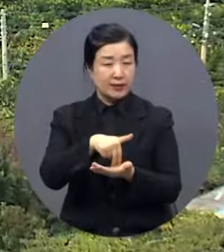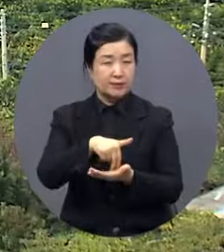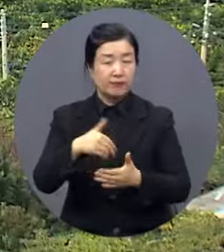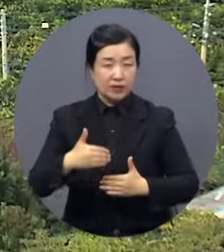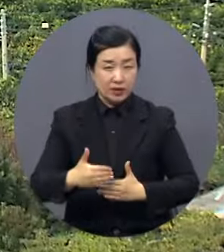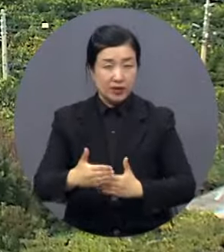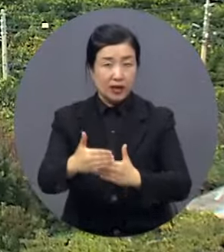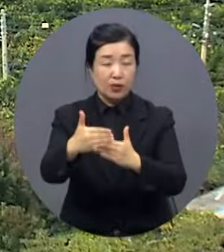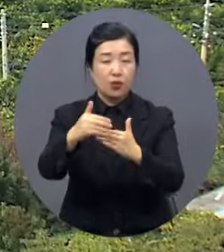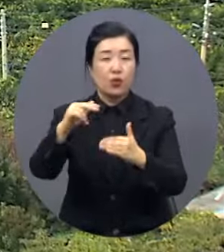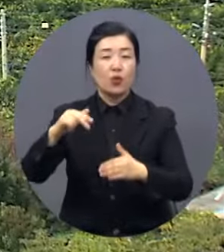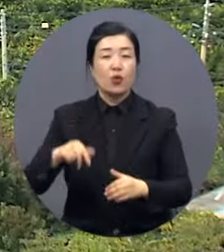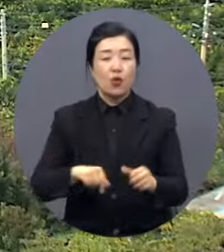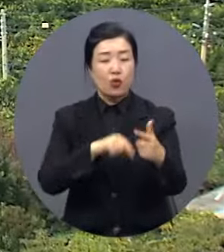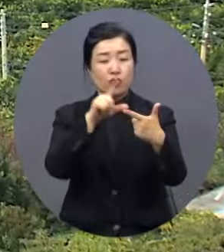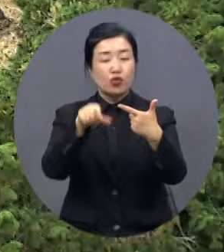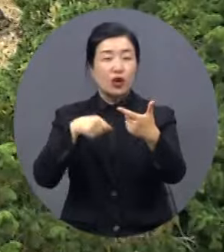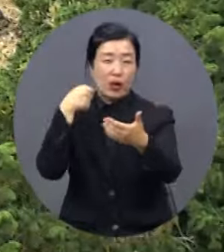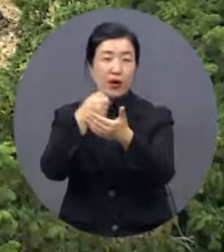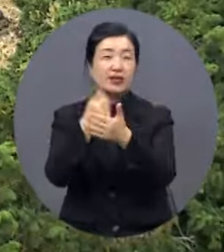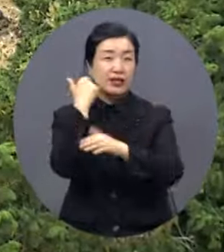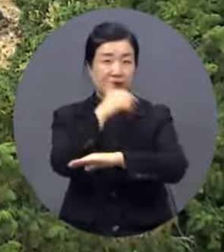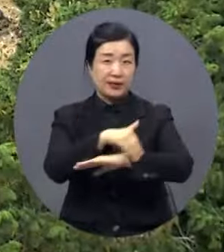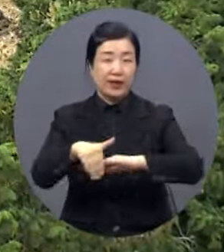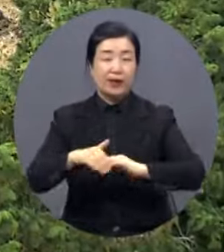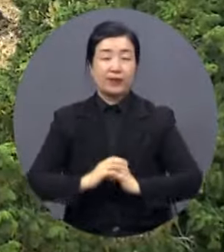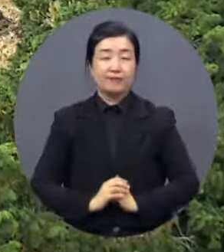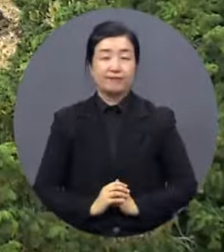절차를 거쳐 다음 달에 확정됩니다